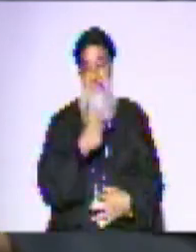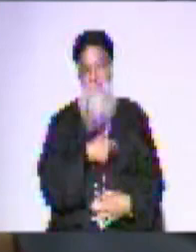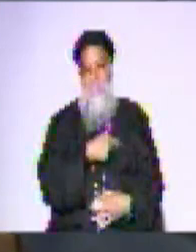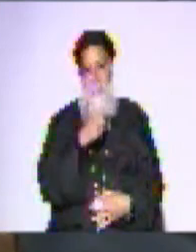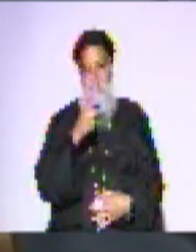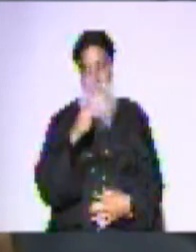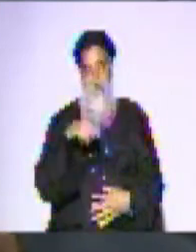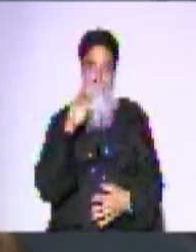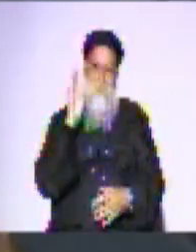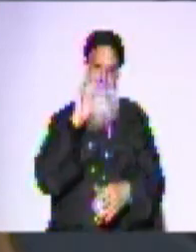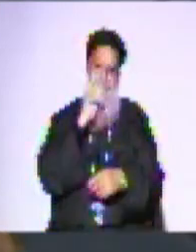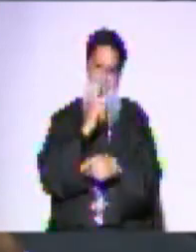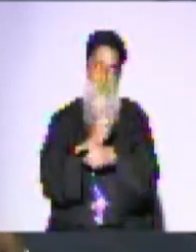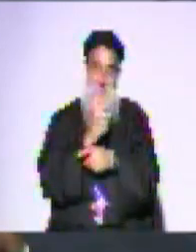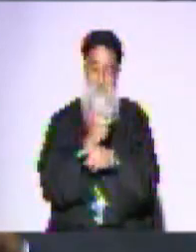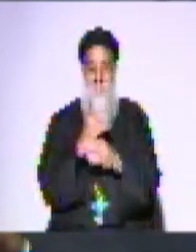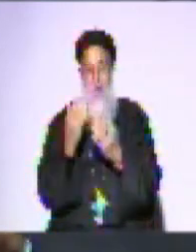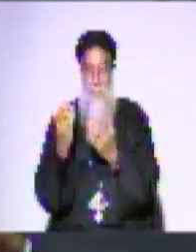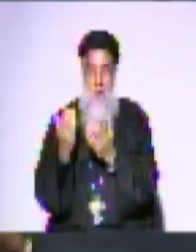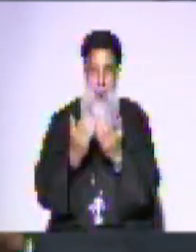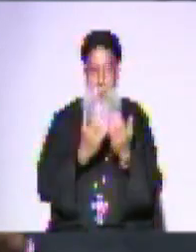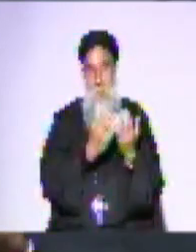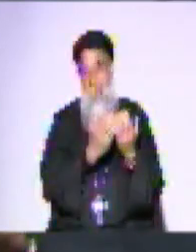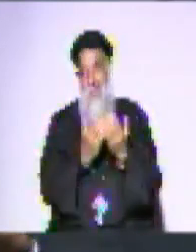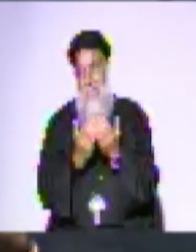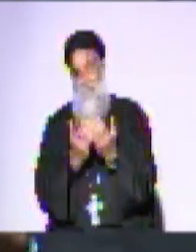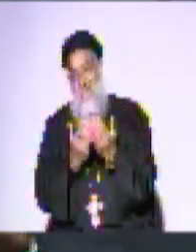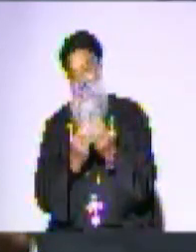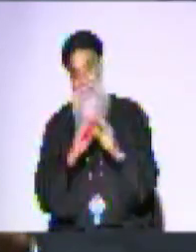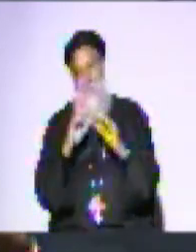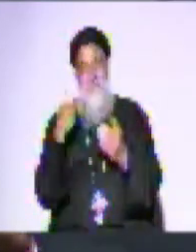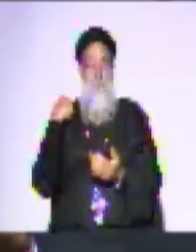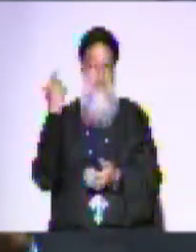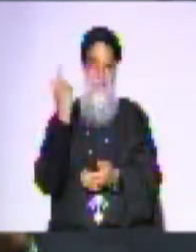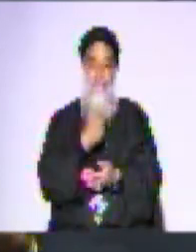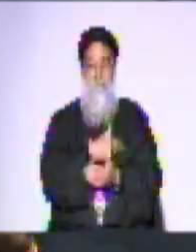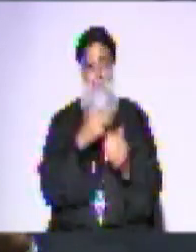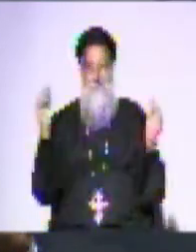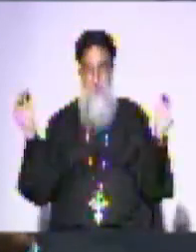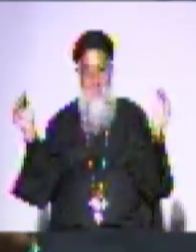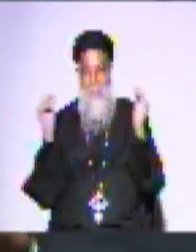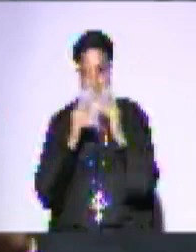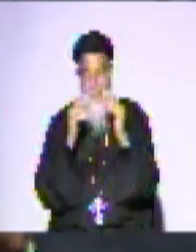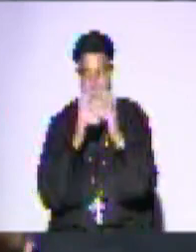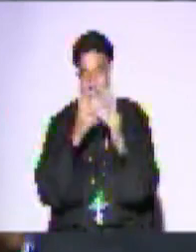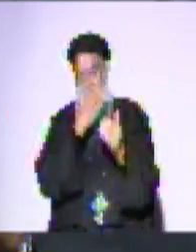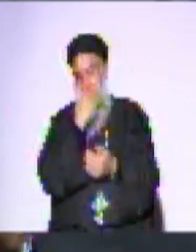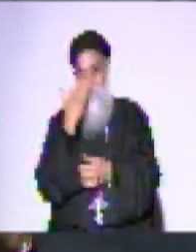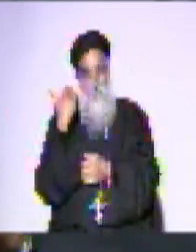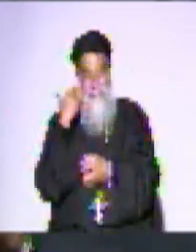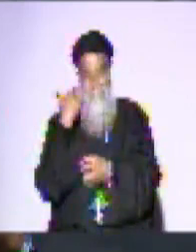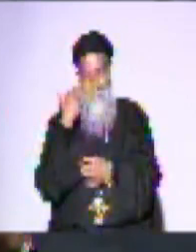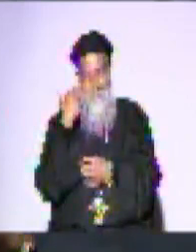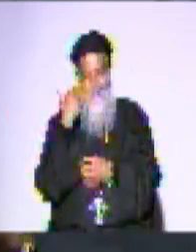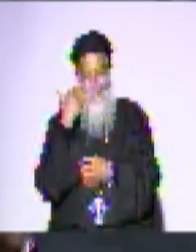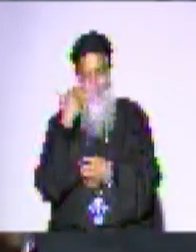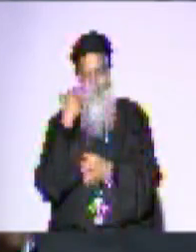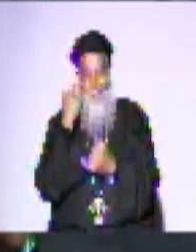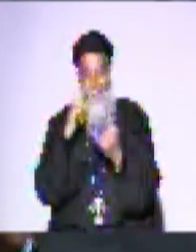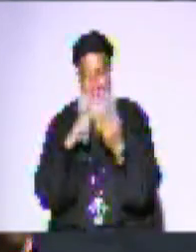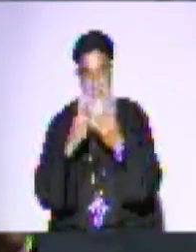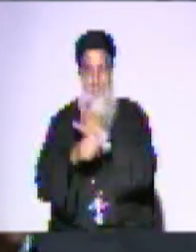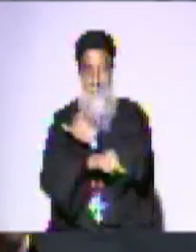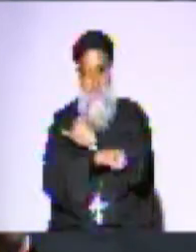سيدنا بيكلمنا عن قراءات أو الأناجيل بتاعة الأيام، فكلمنا في أناجيل أيام